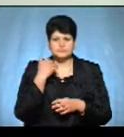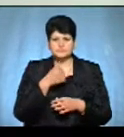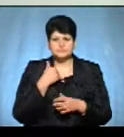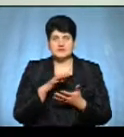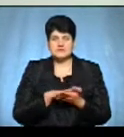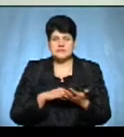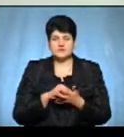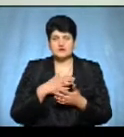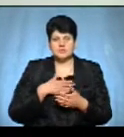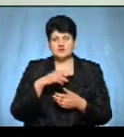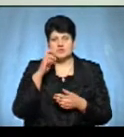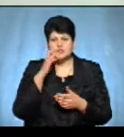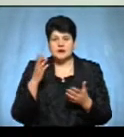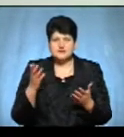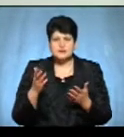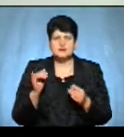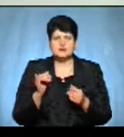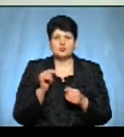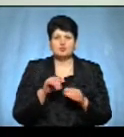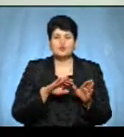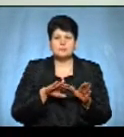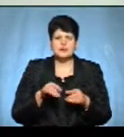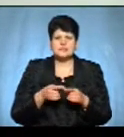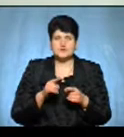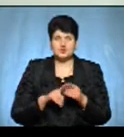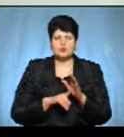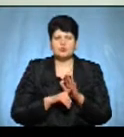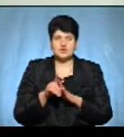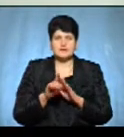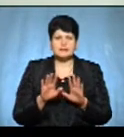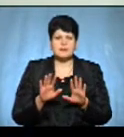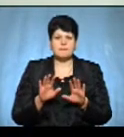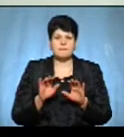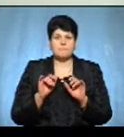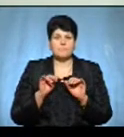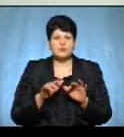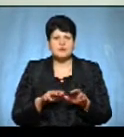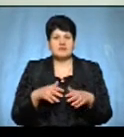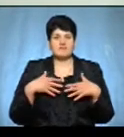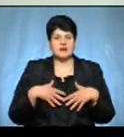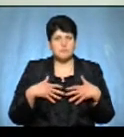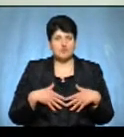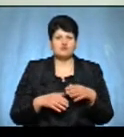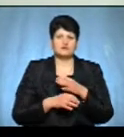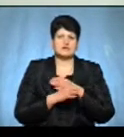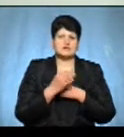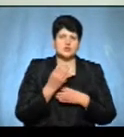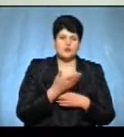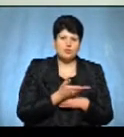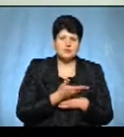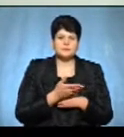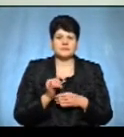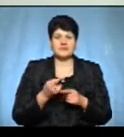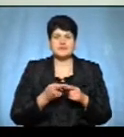десятиліття знищує нашу державність і нас, тому після цього почалися події в Криму, потім на Сході, і